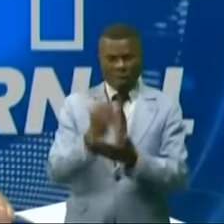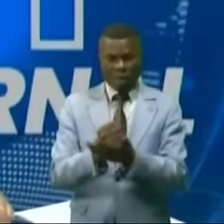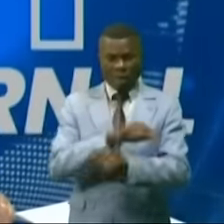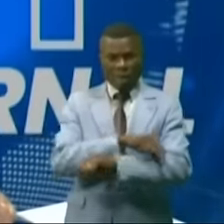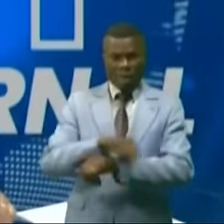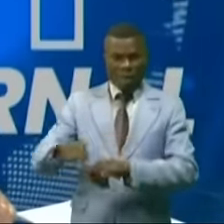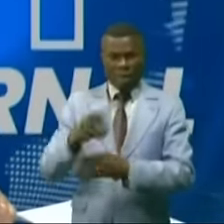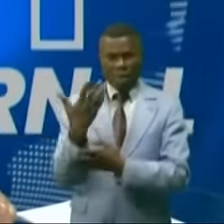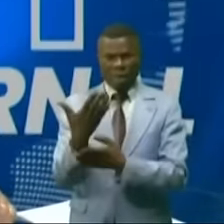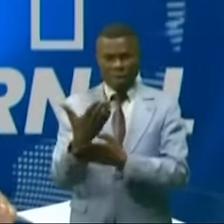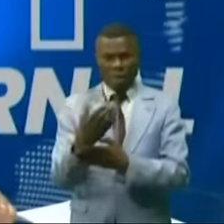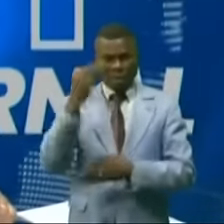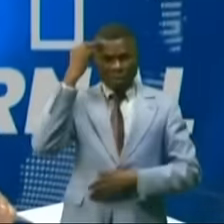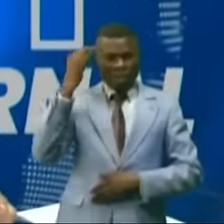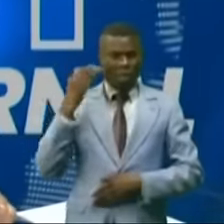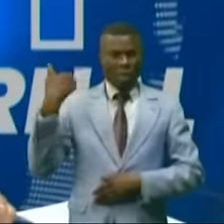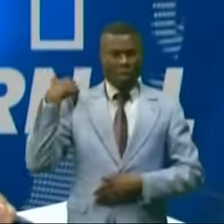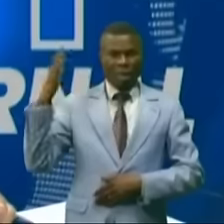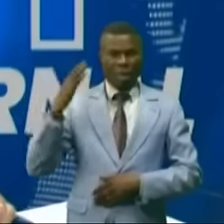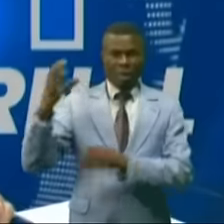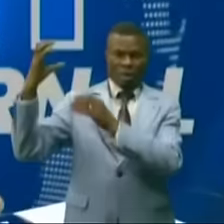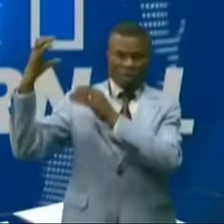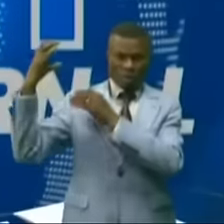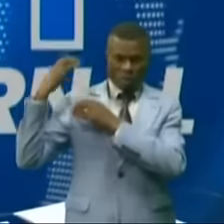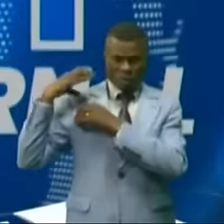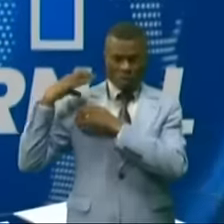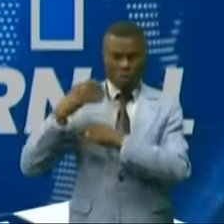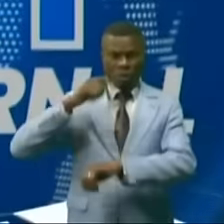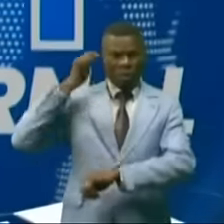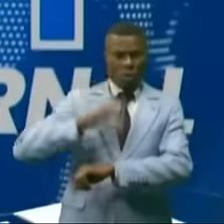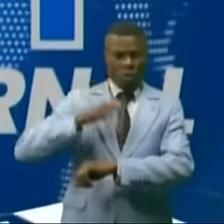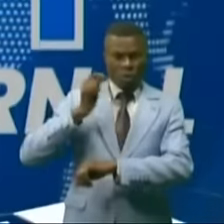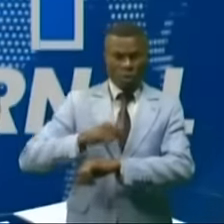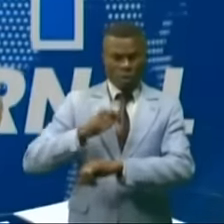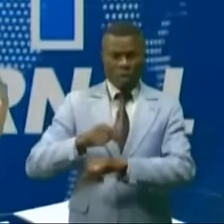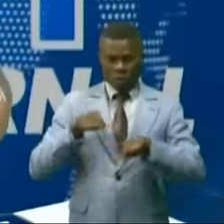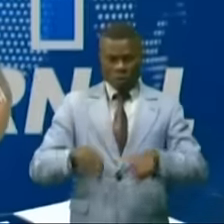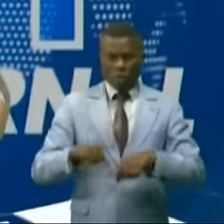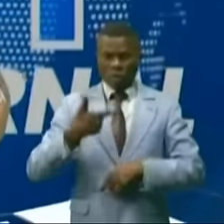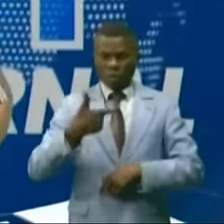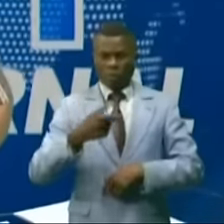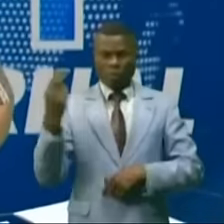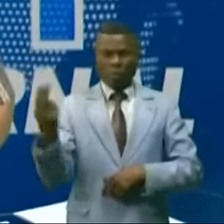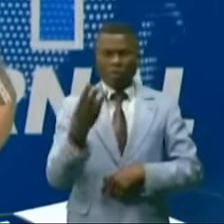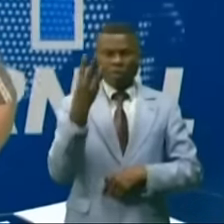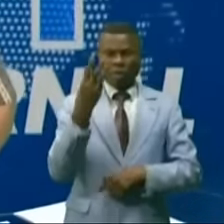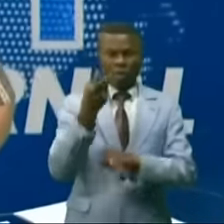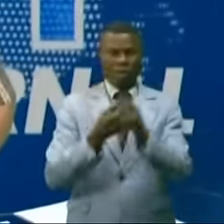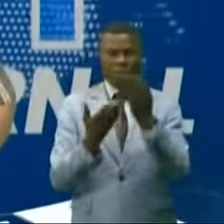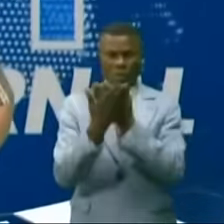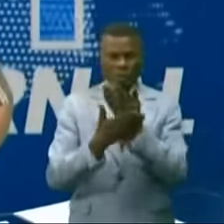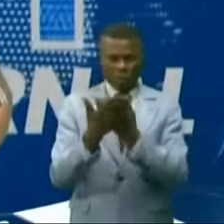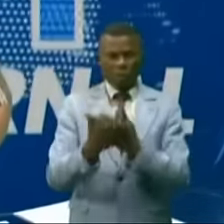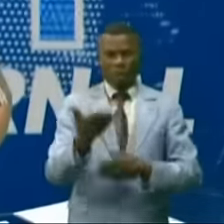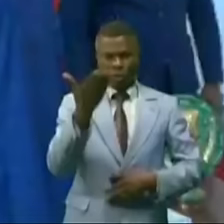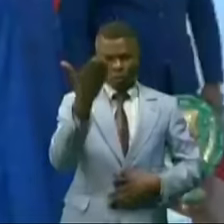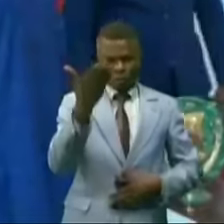institution demain du ministre d'État en charge de la justice. C'était ce mardi 23 juillet, nous dit Annie